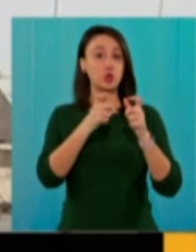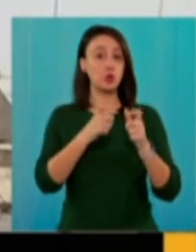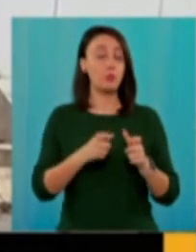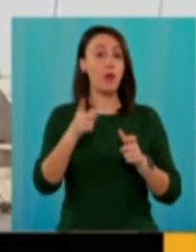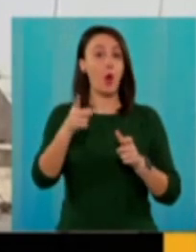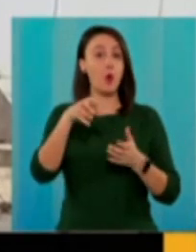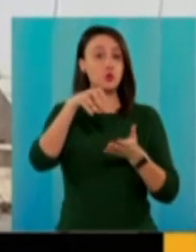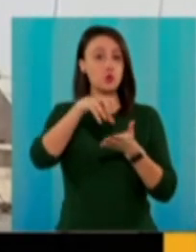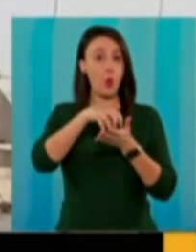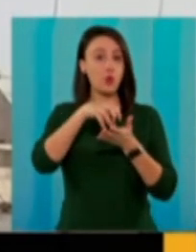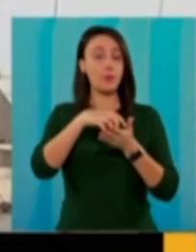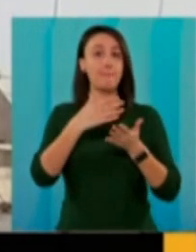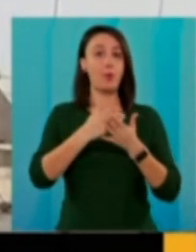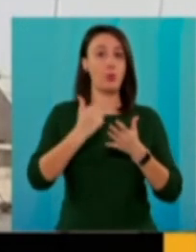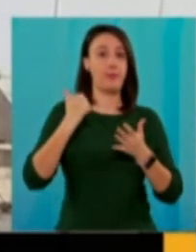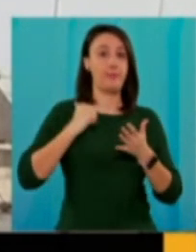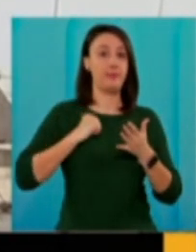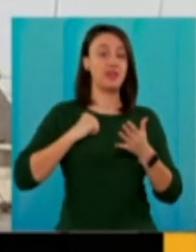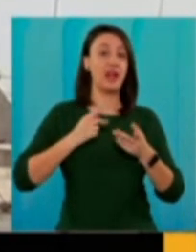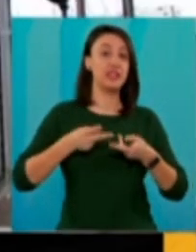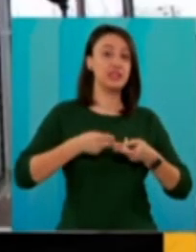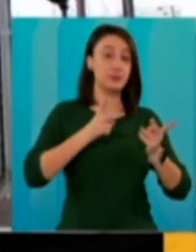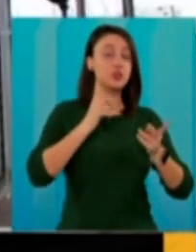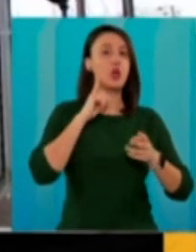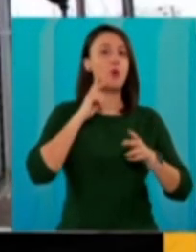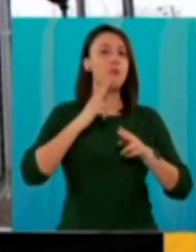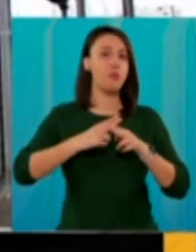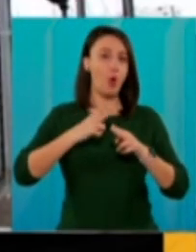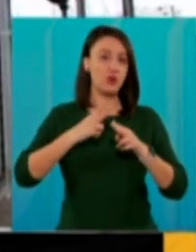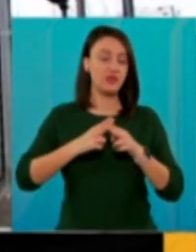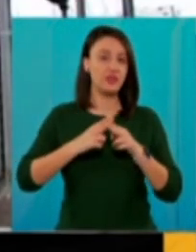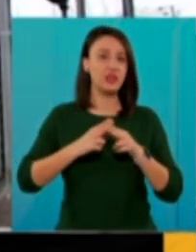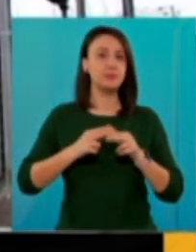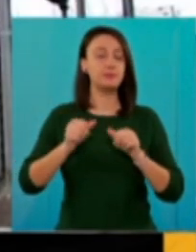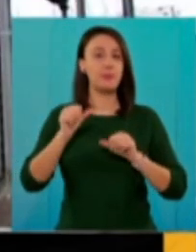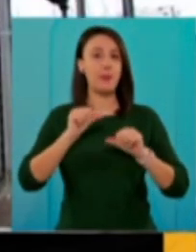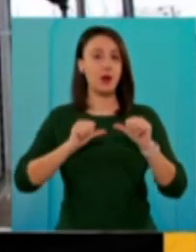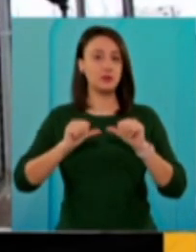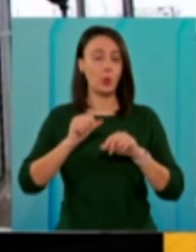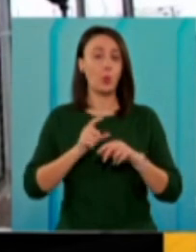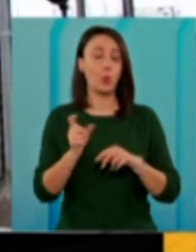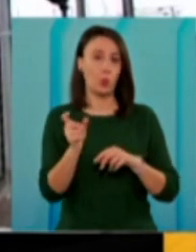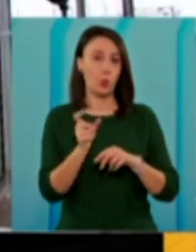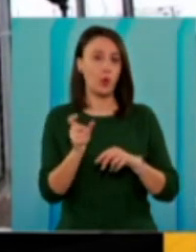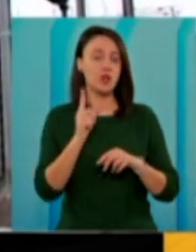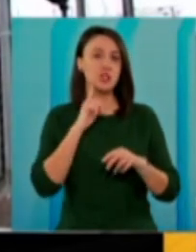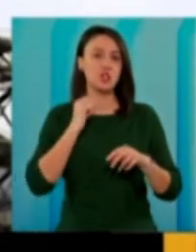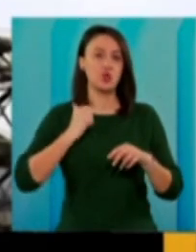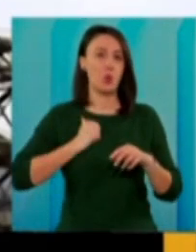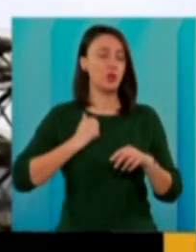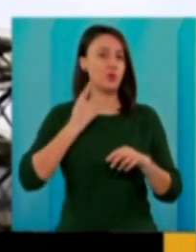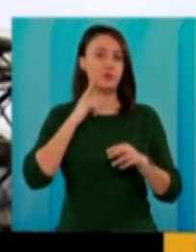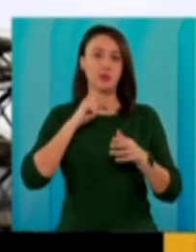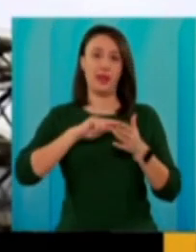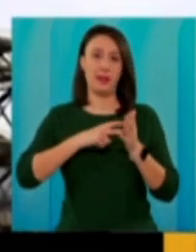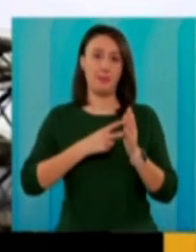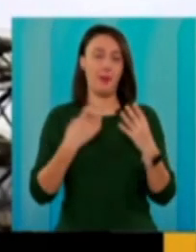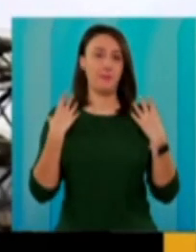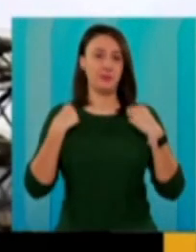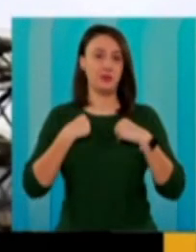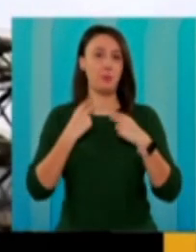din zona cernobîl pentru că militarii trimiși de putin sa ar fi contaminat cu particule radioactive soldații care nu ar fi fost echipați corespunzător